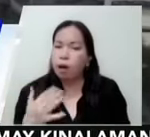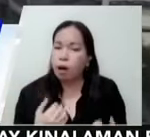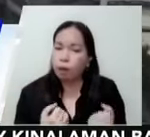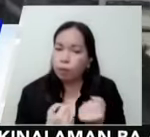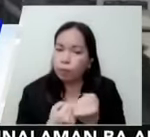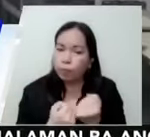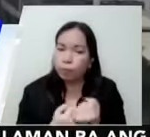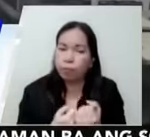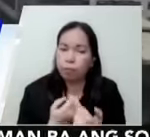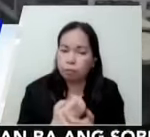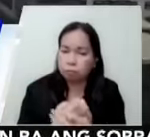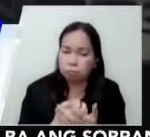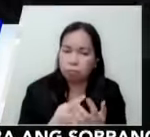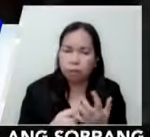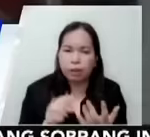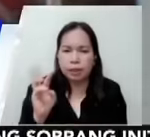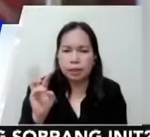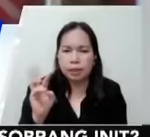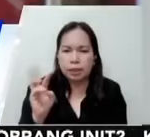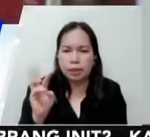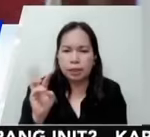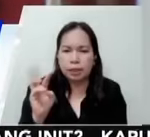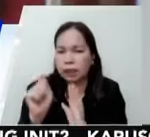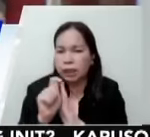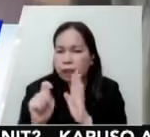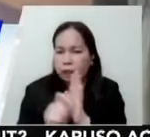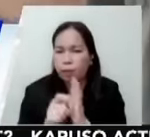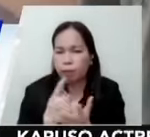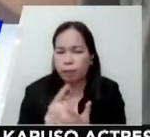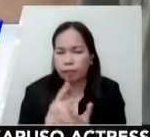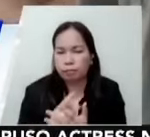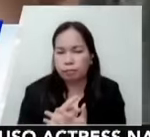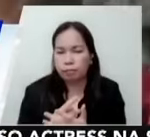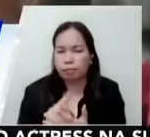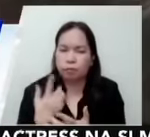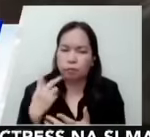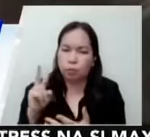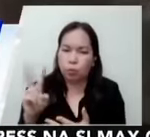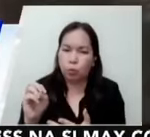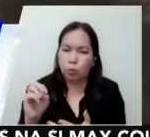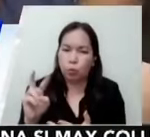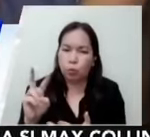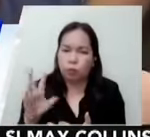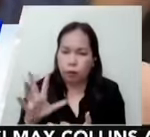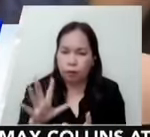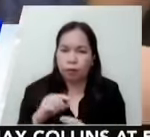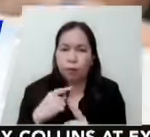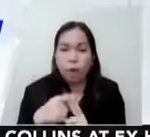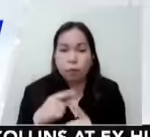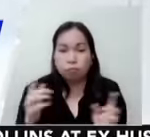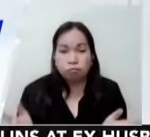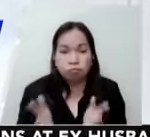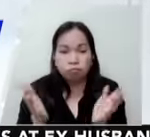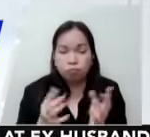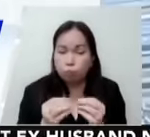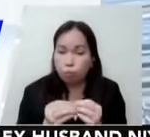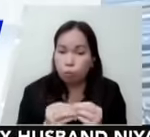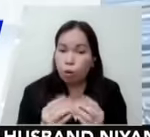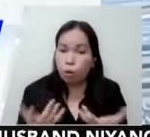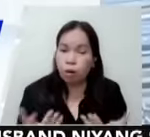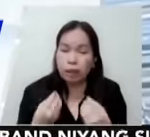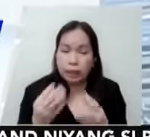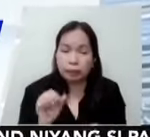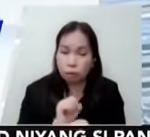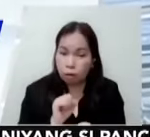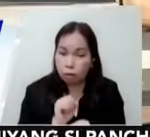ang pambansang budget sa 2025. Bukod sa agresibong pahikayat sa pamumuhuna ng lilikha sa mas maraming trabaho, tuloy rin ang pagpondo sa